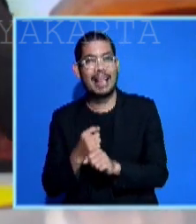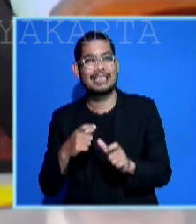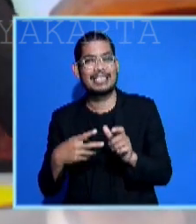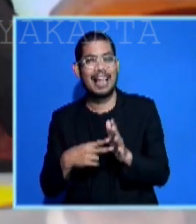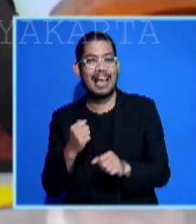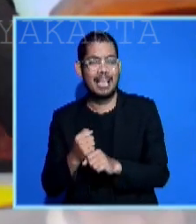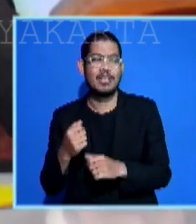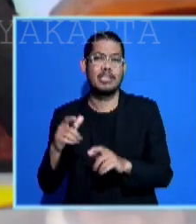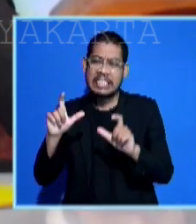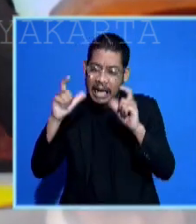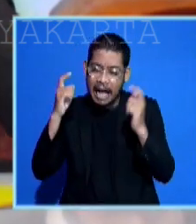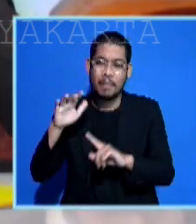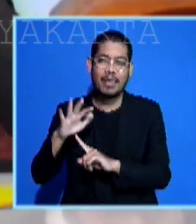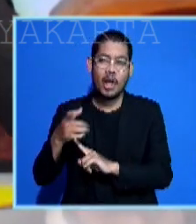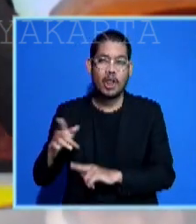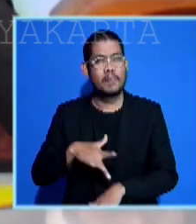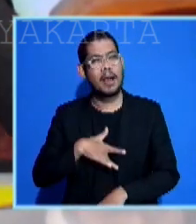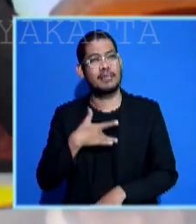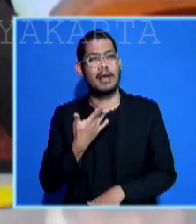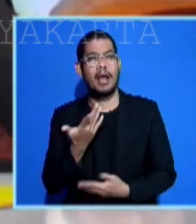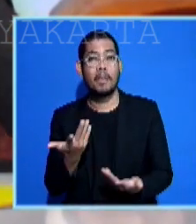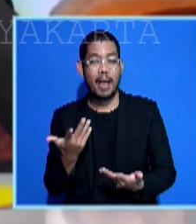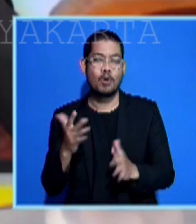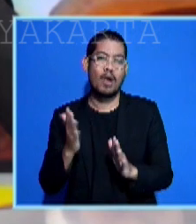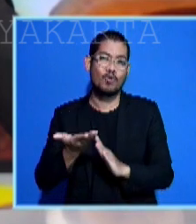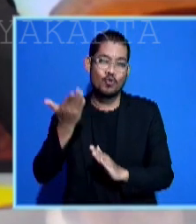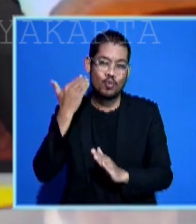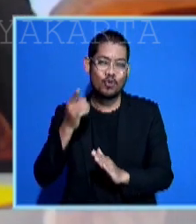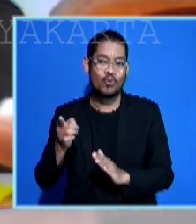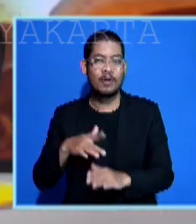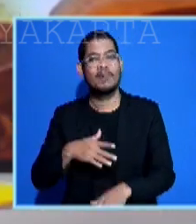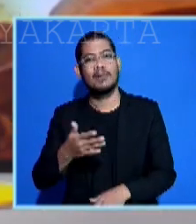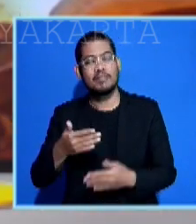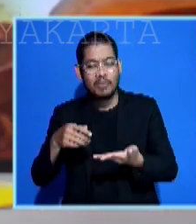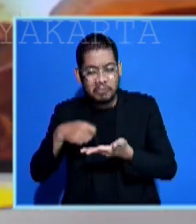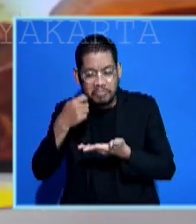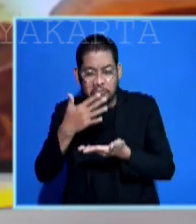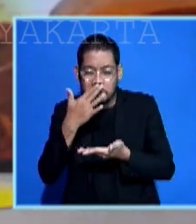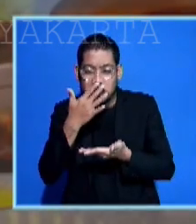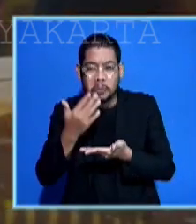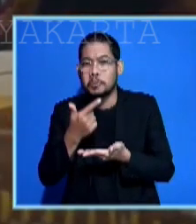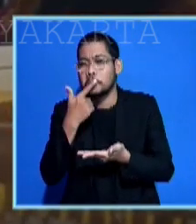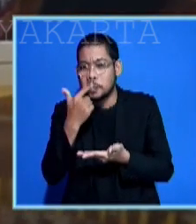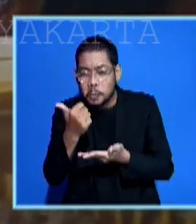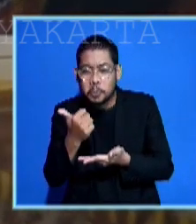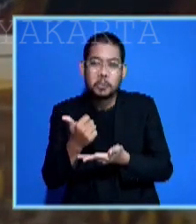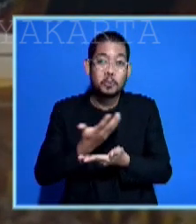cita rasa yang melegenda, aroma khas dari kuah tongseng ini dapat menggugah selera makan Anda.